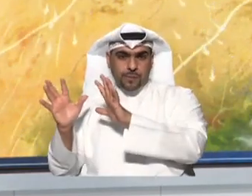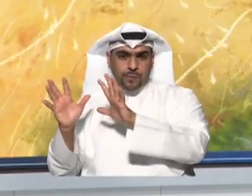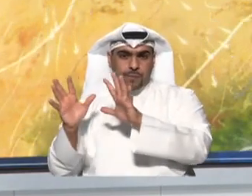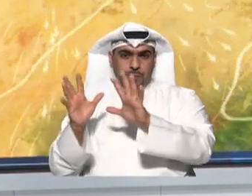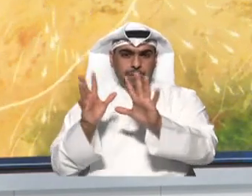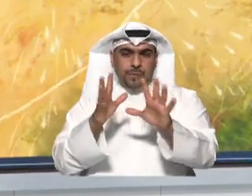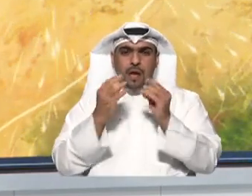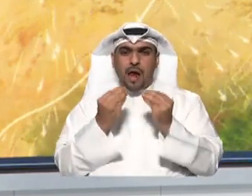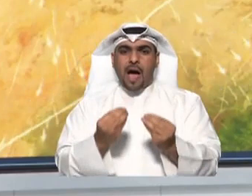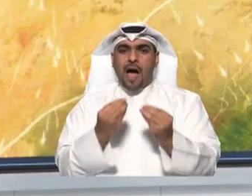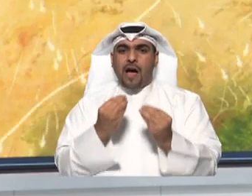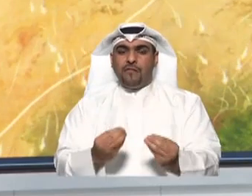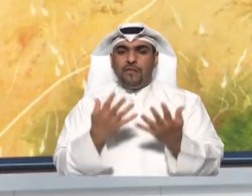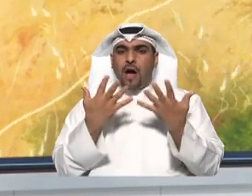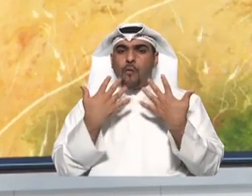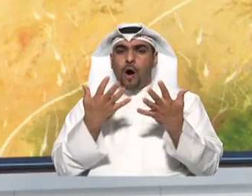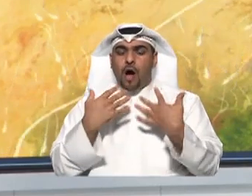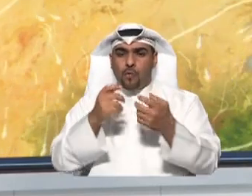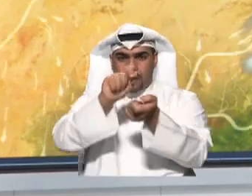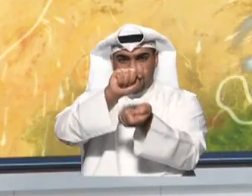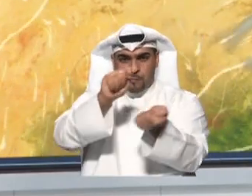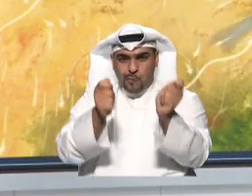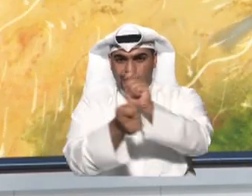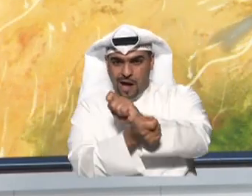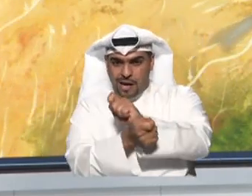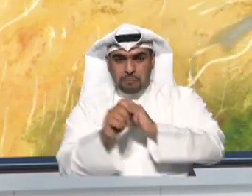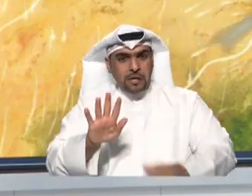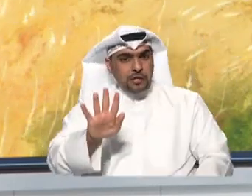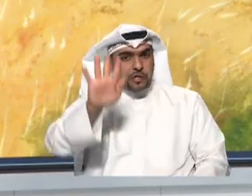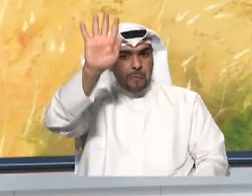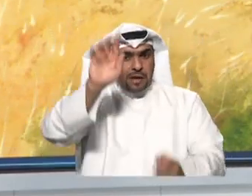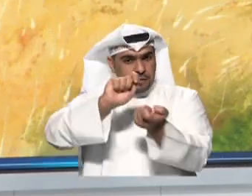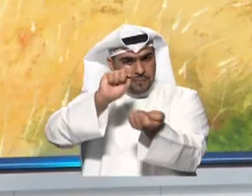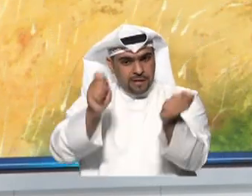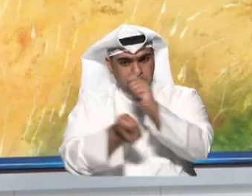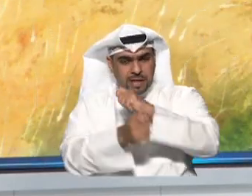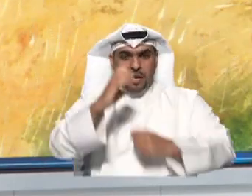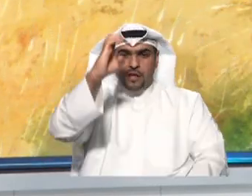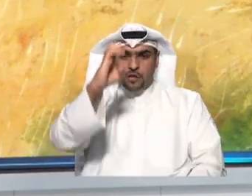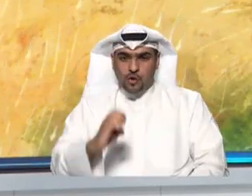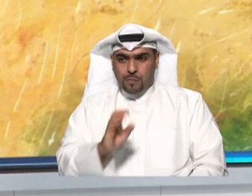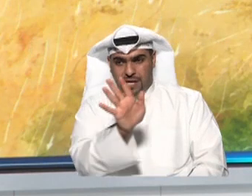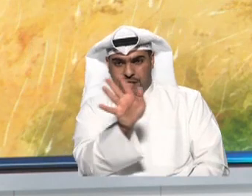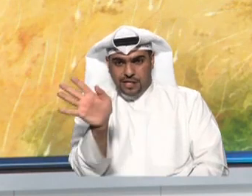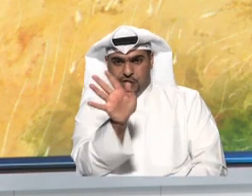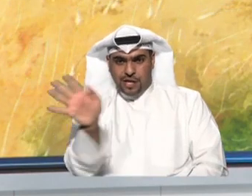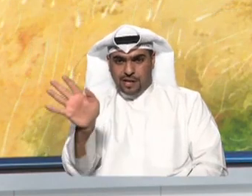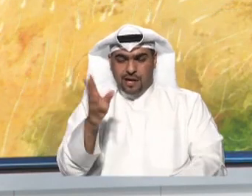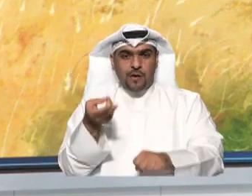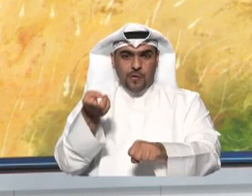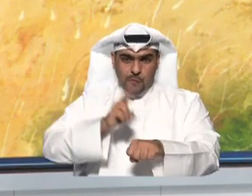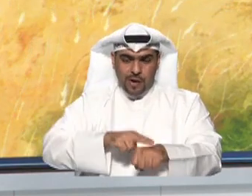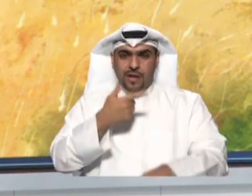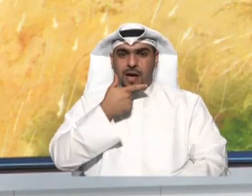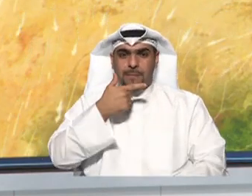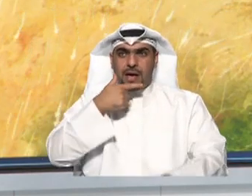مأثر علينا برياح متقلبة الاتجاه ما بين شمالية غربية إلى جنوبية شرقية أحيانا مع استمرار في عبور